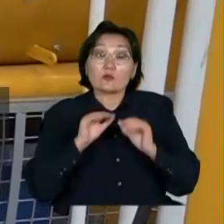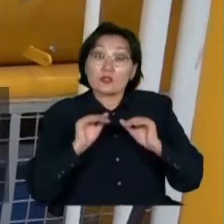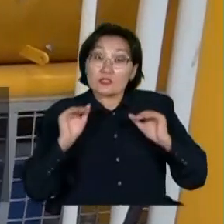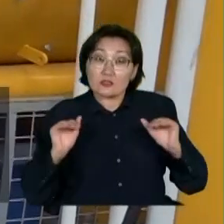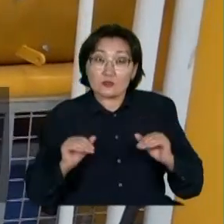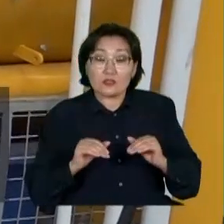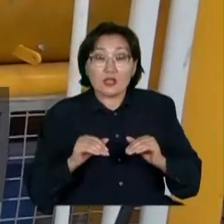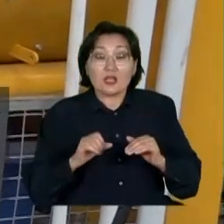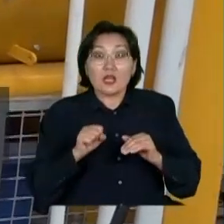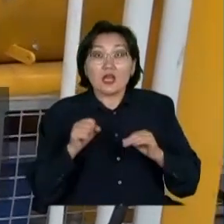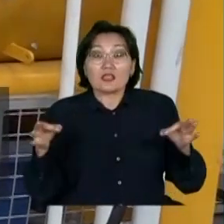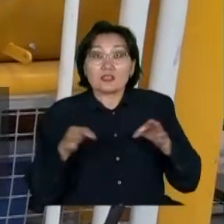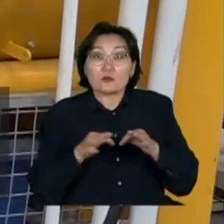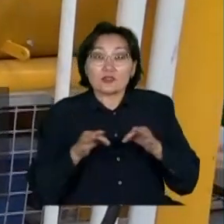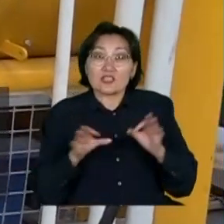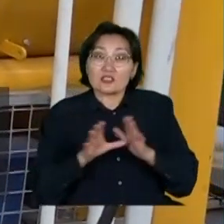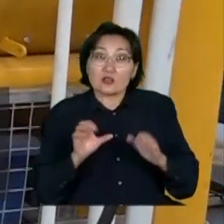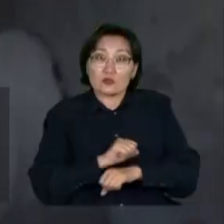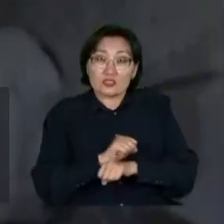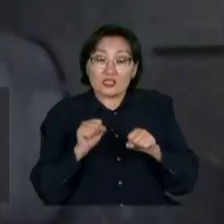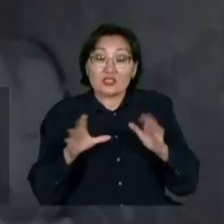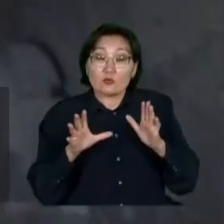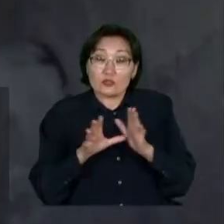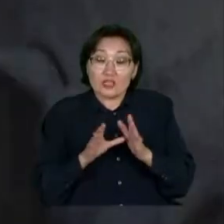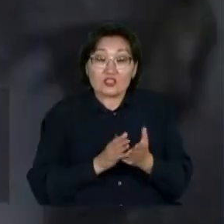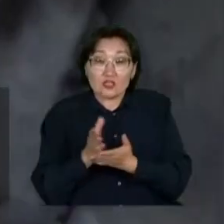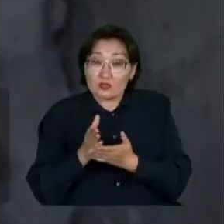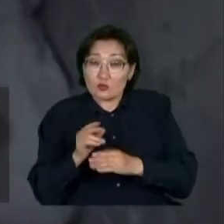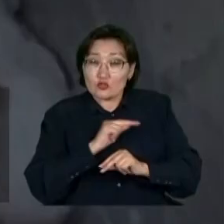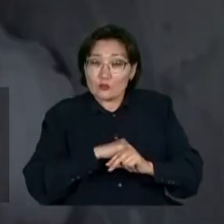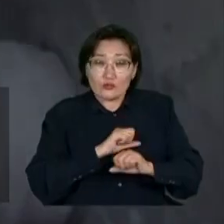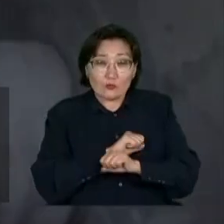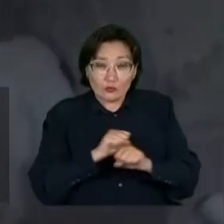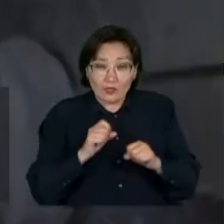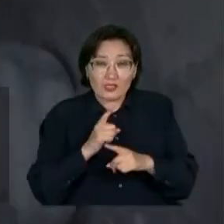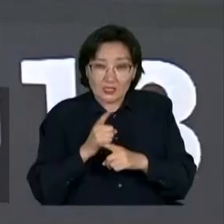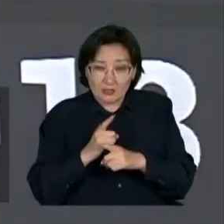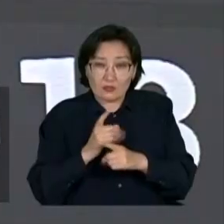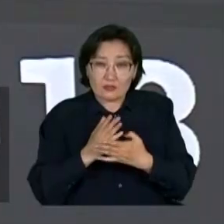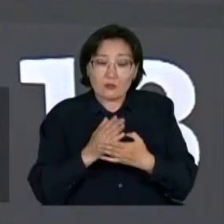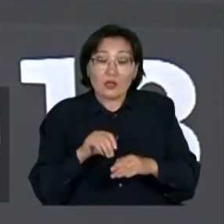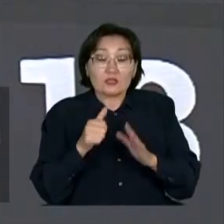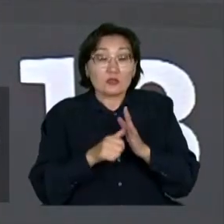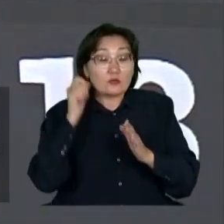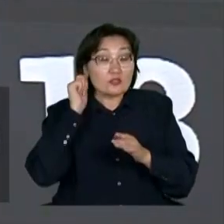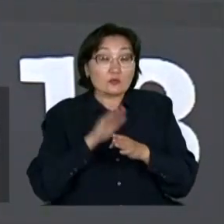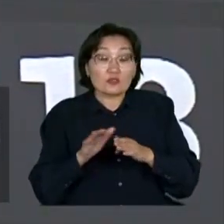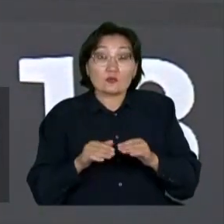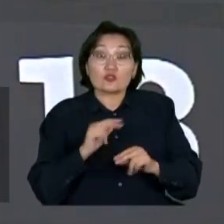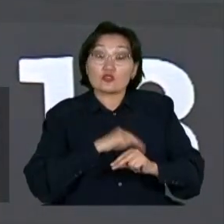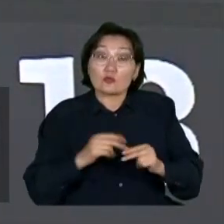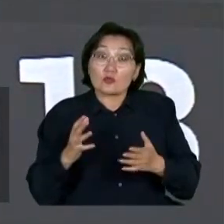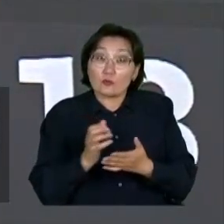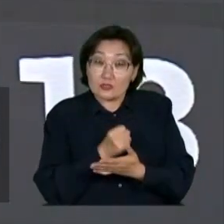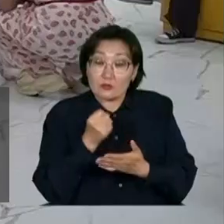жасөспірімдерге атом электр станциялары, цемент өндірісі, электр энергетика салаларында жұмыс істеуге қатаң тыйым салынады. Кәмелетке толмағандардың екі қолға бір